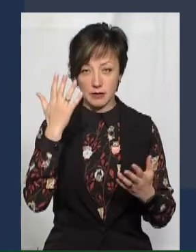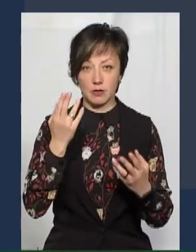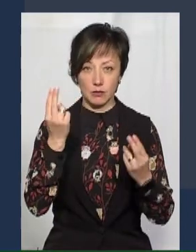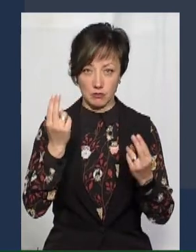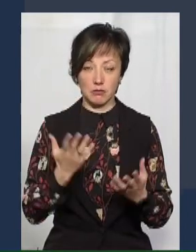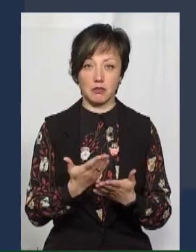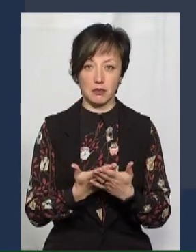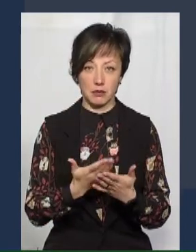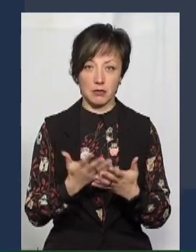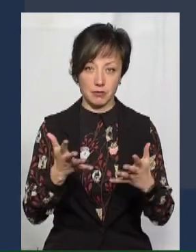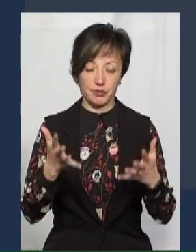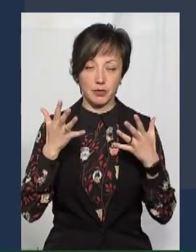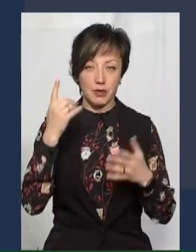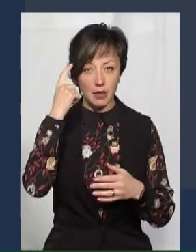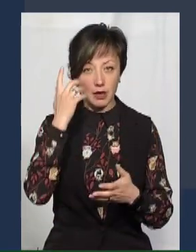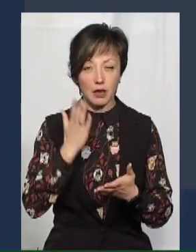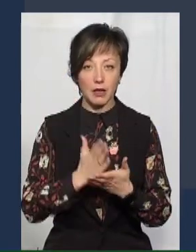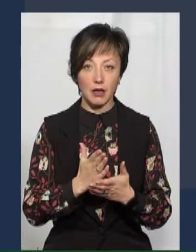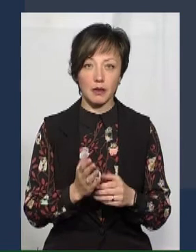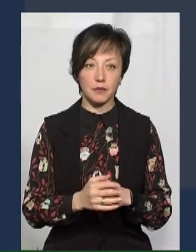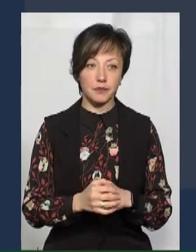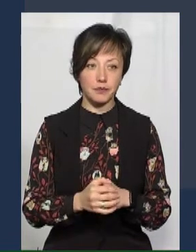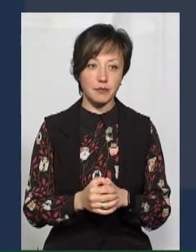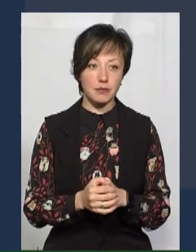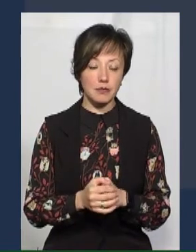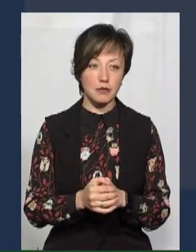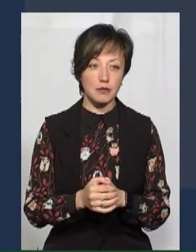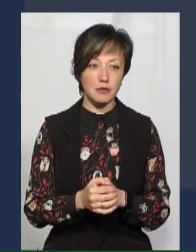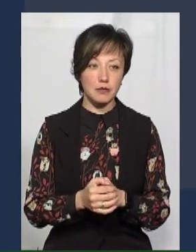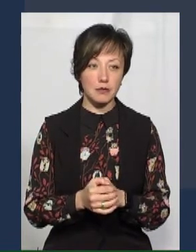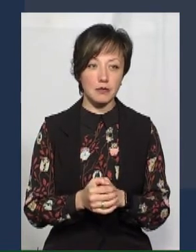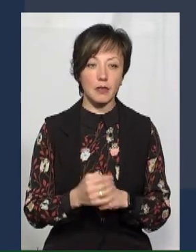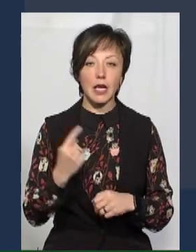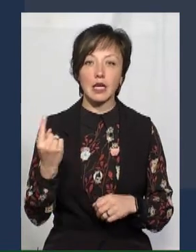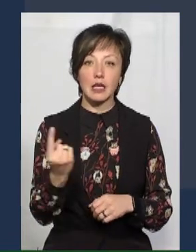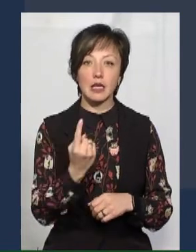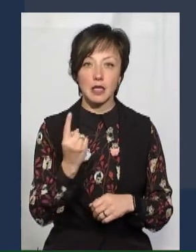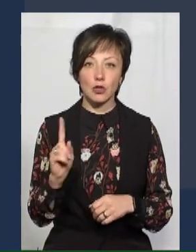по шкалі Глазго, 12-13 балів. Єдине, що